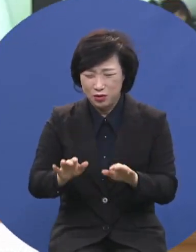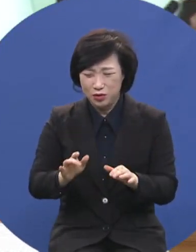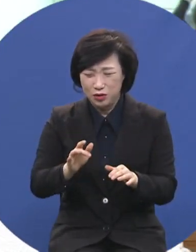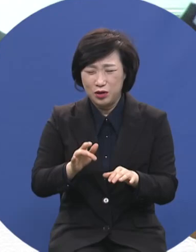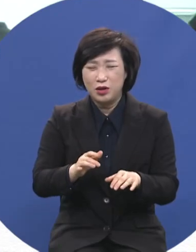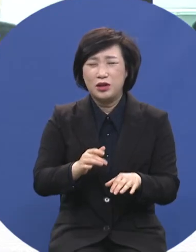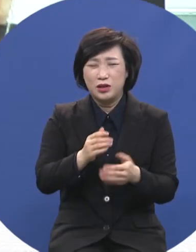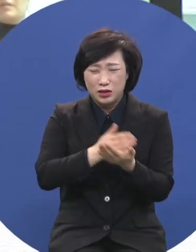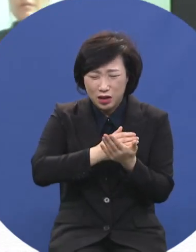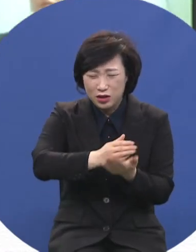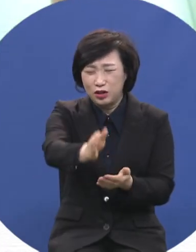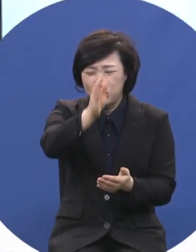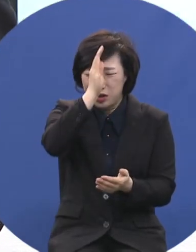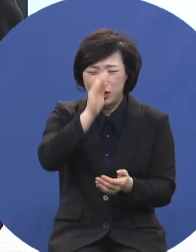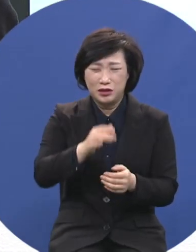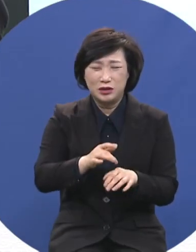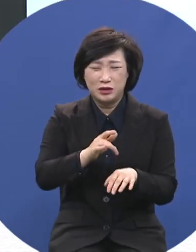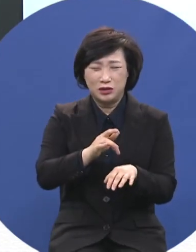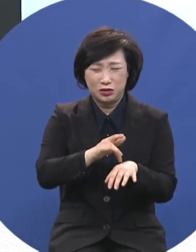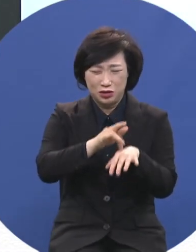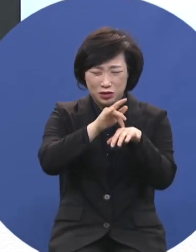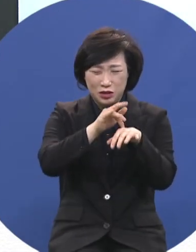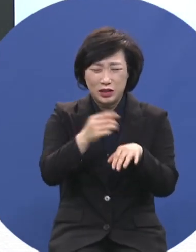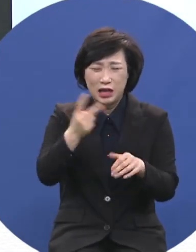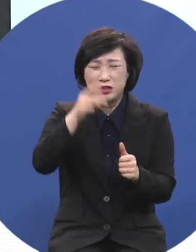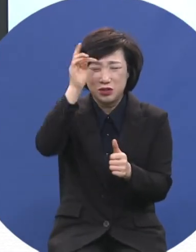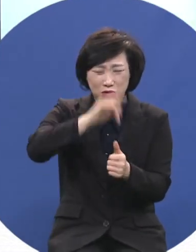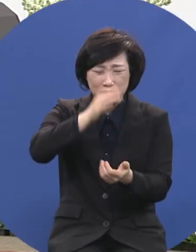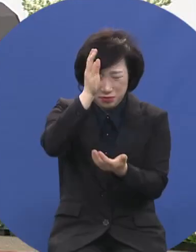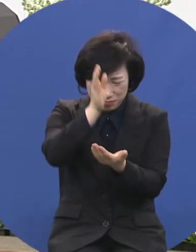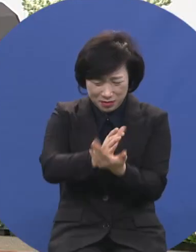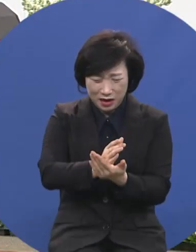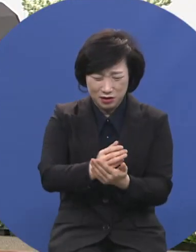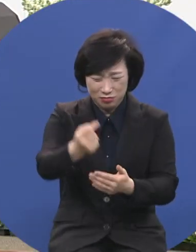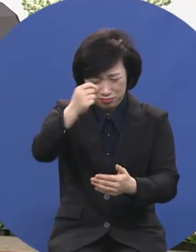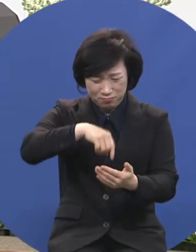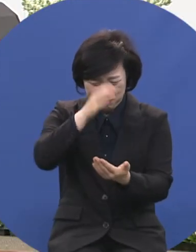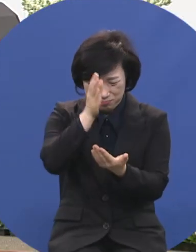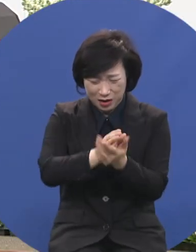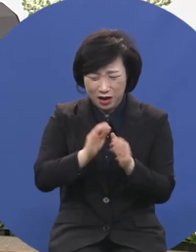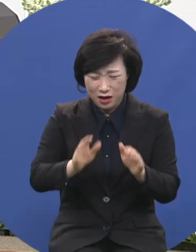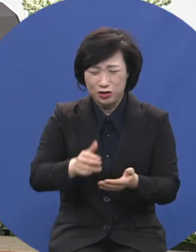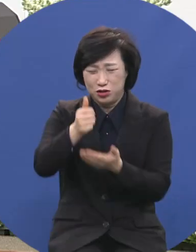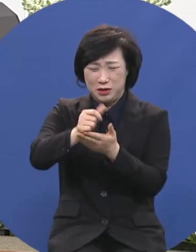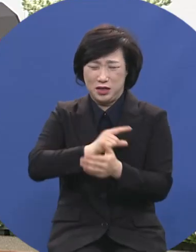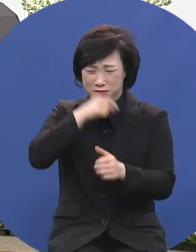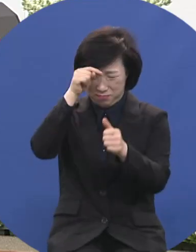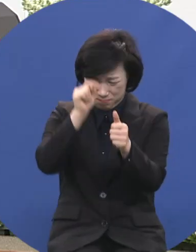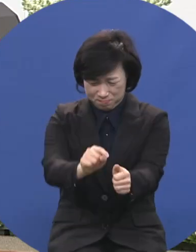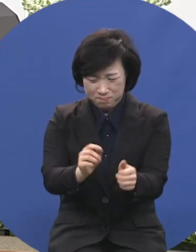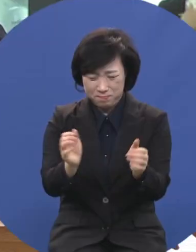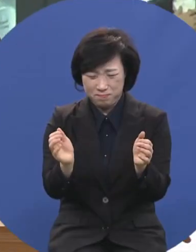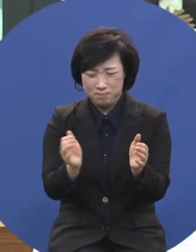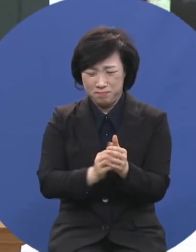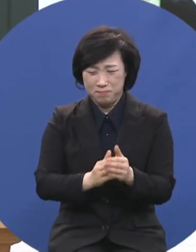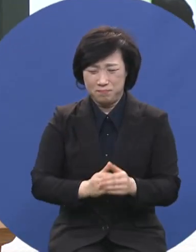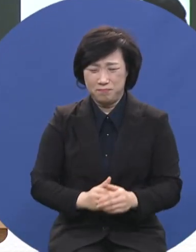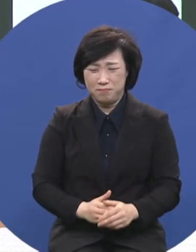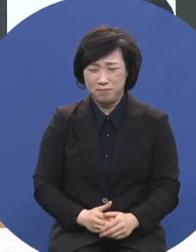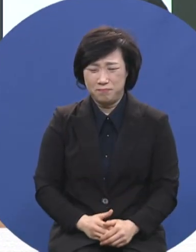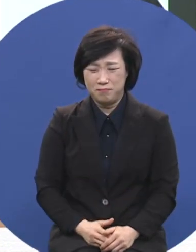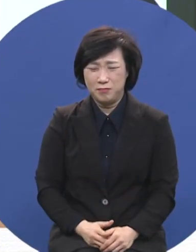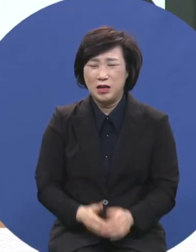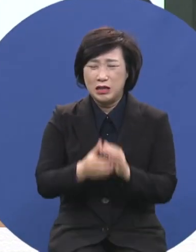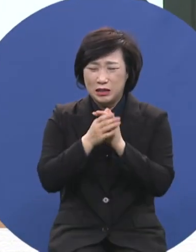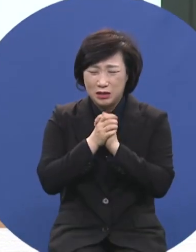귀신아, 질병아, 다시는 들어오지 말라. 주님이 엄히 명하느니라.